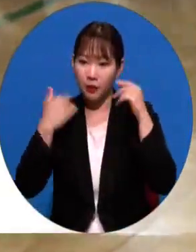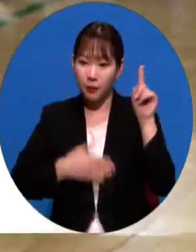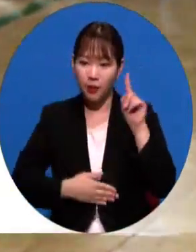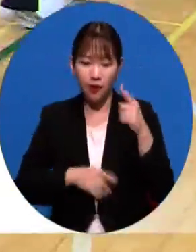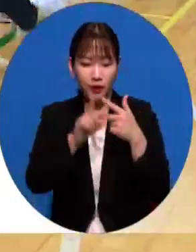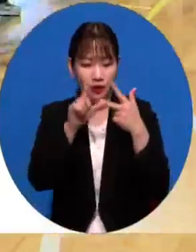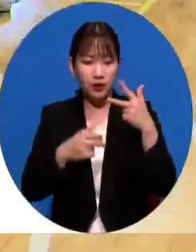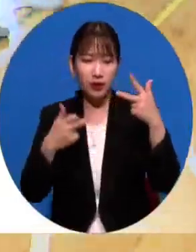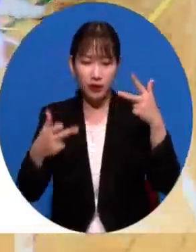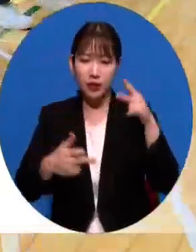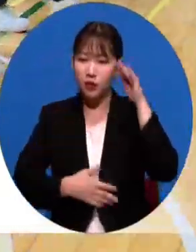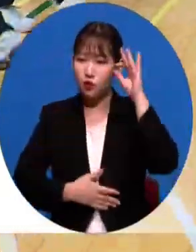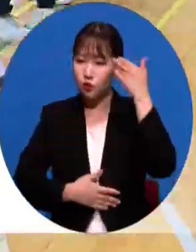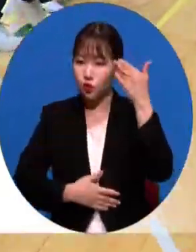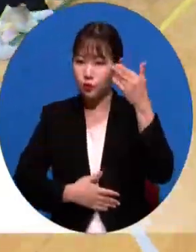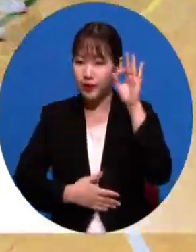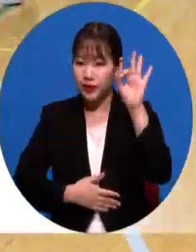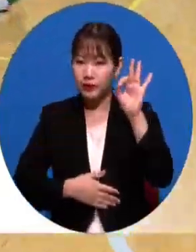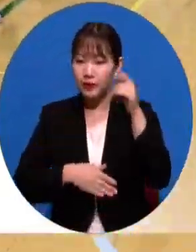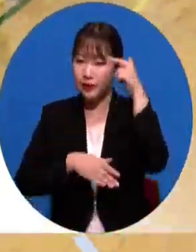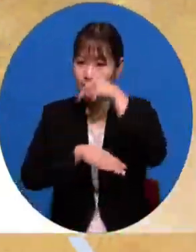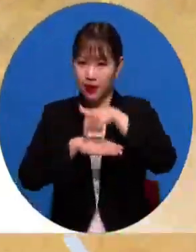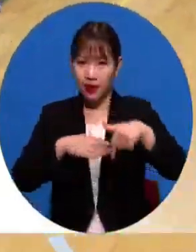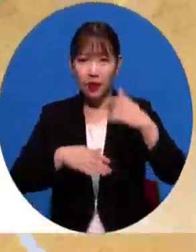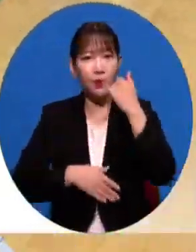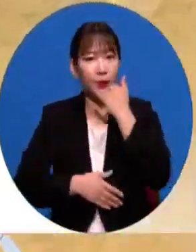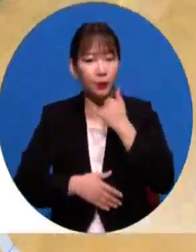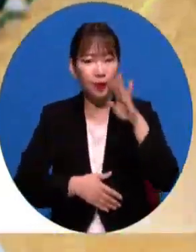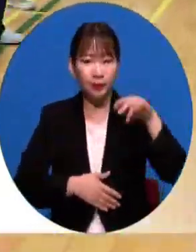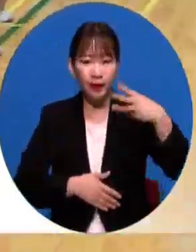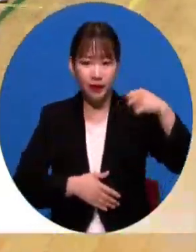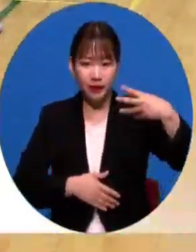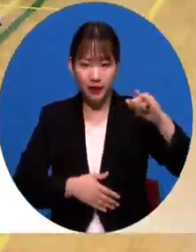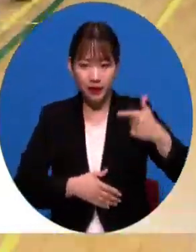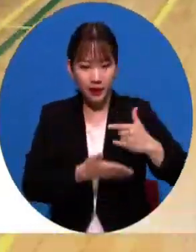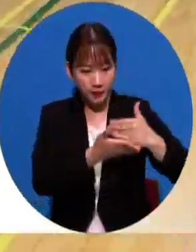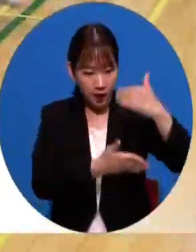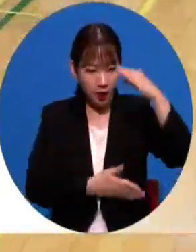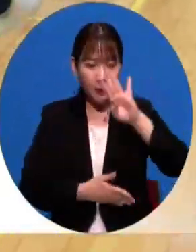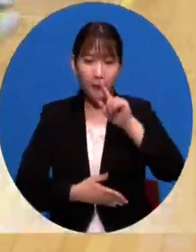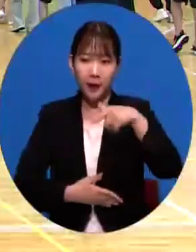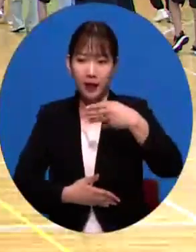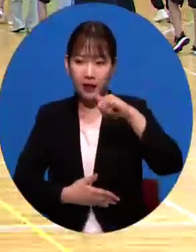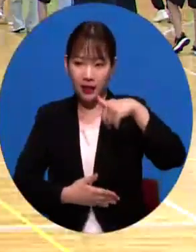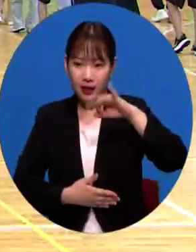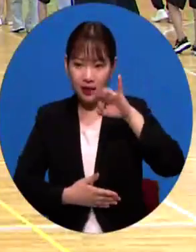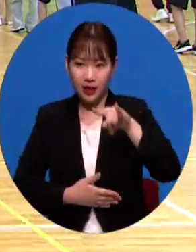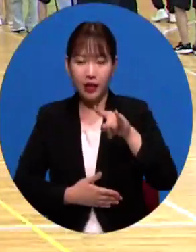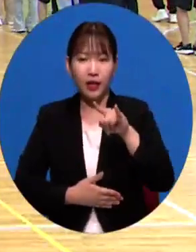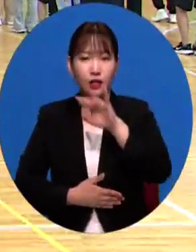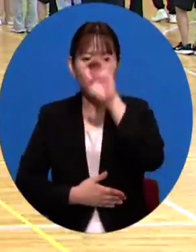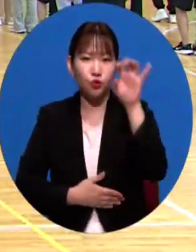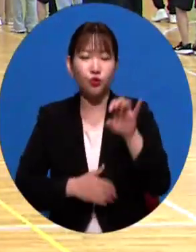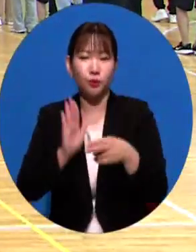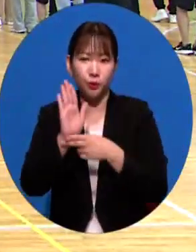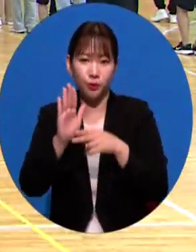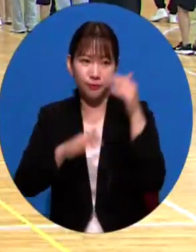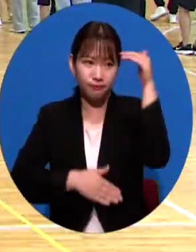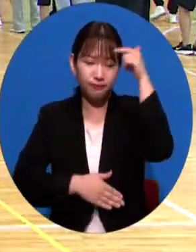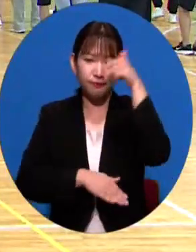달 17일 9박 10일 일정으로 독일 베를린 장벽과 벨기에 유럽연합본부 등을 돌아볼